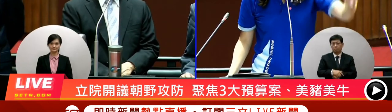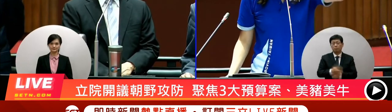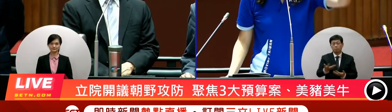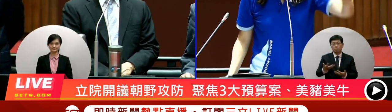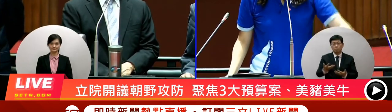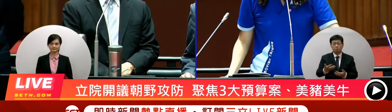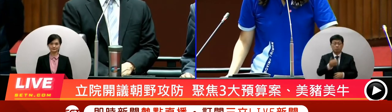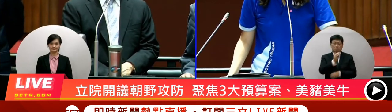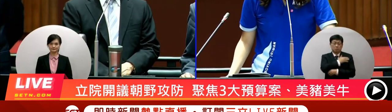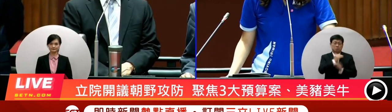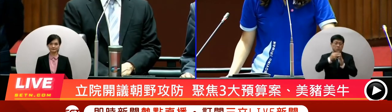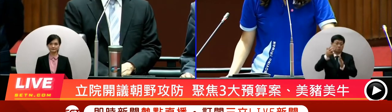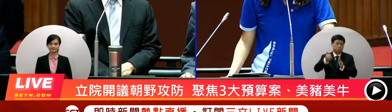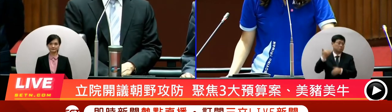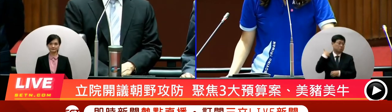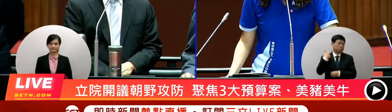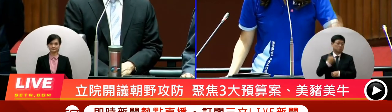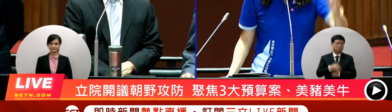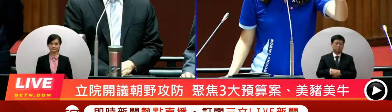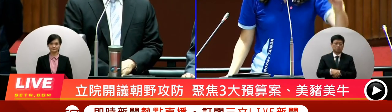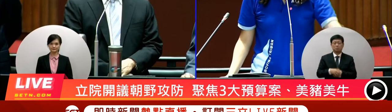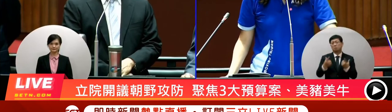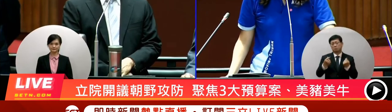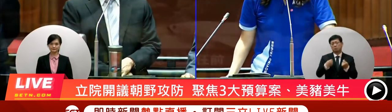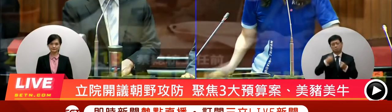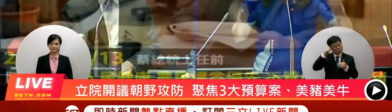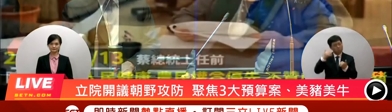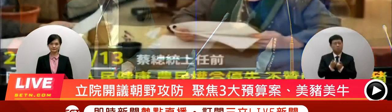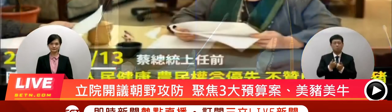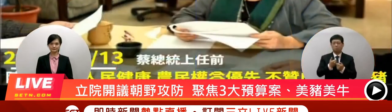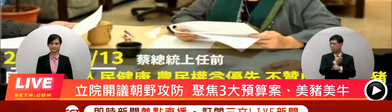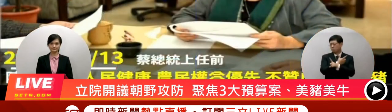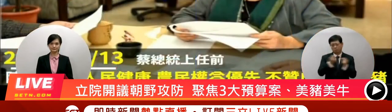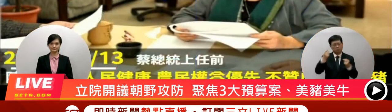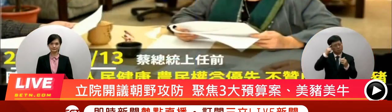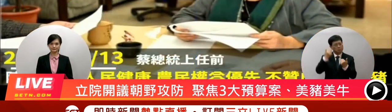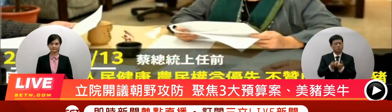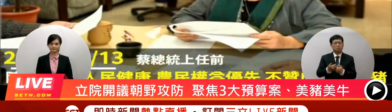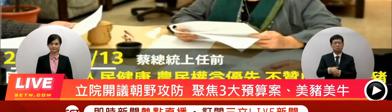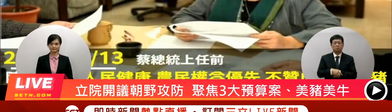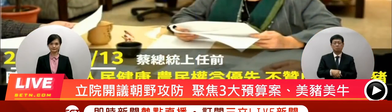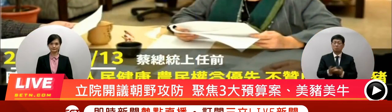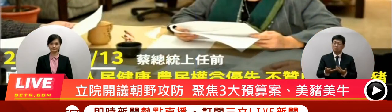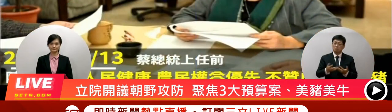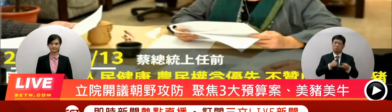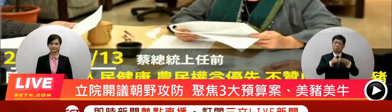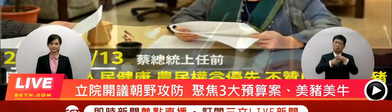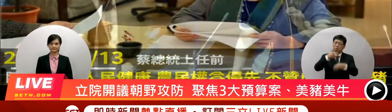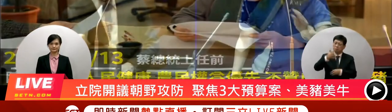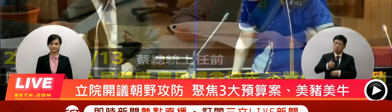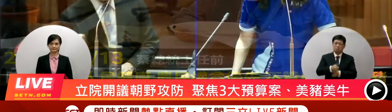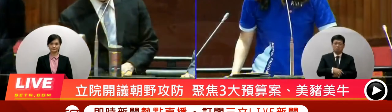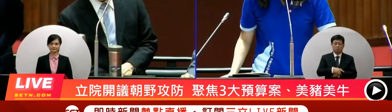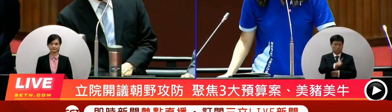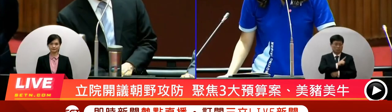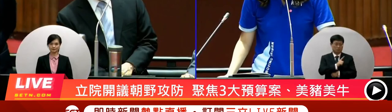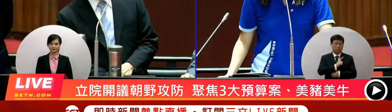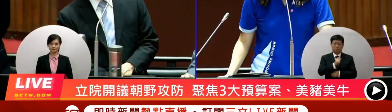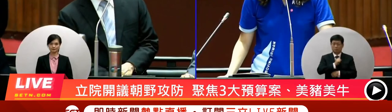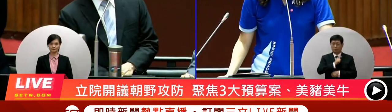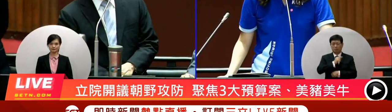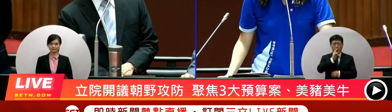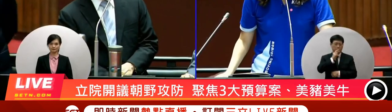陈菊也说反对，通通都反对。注意啊，你也不能这